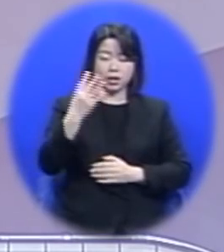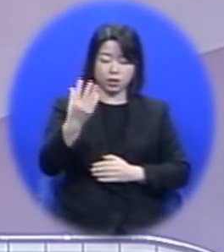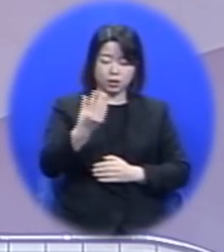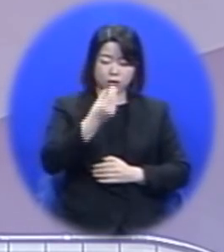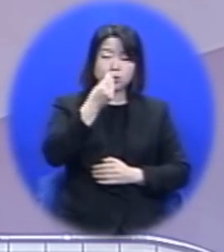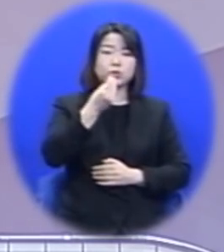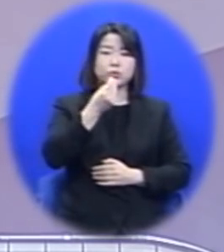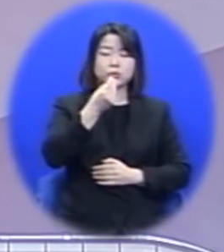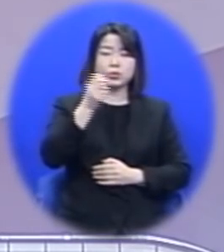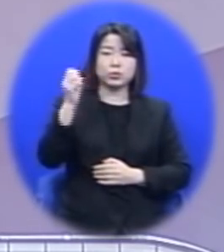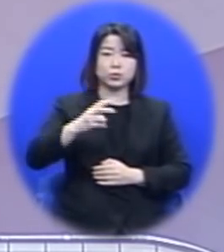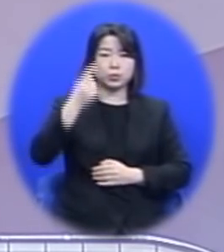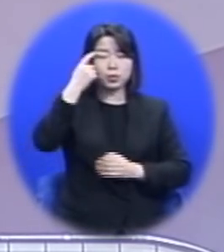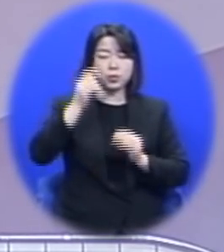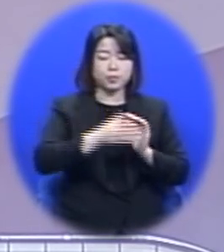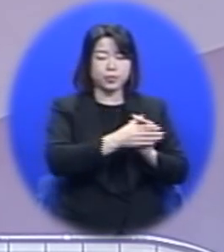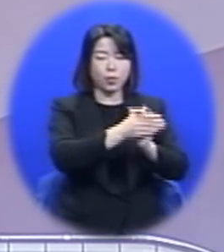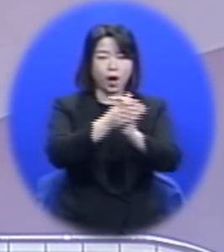거룩함과 화평함입니다.